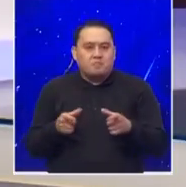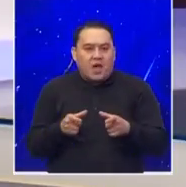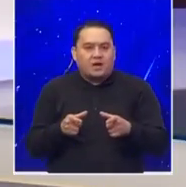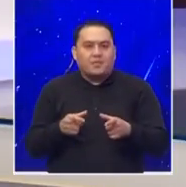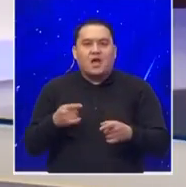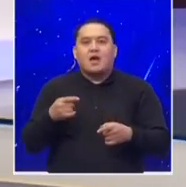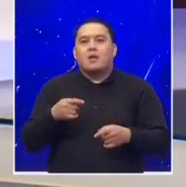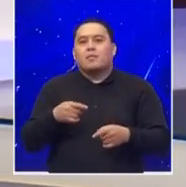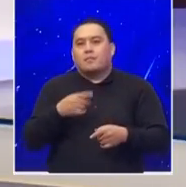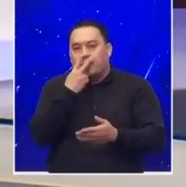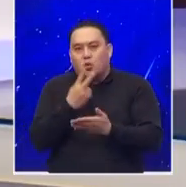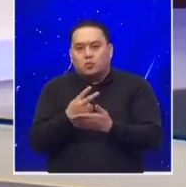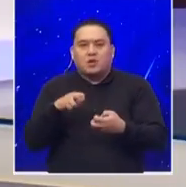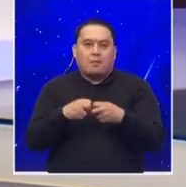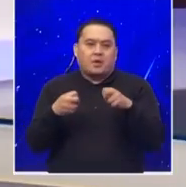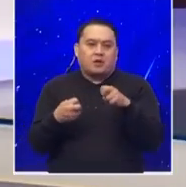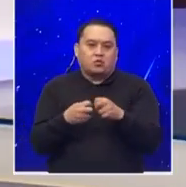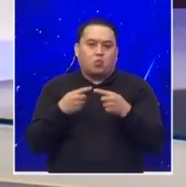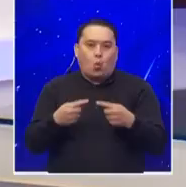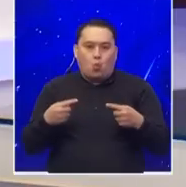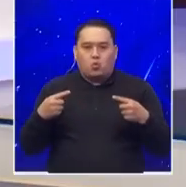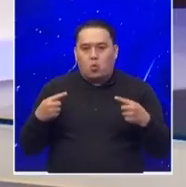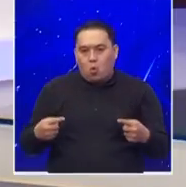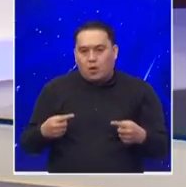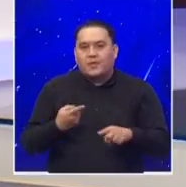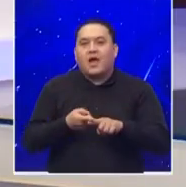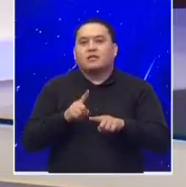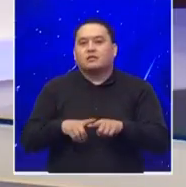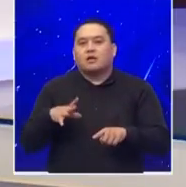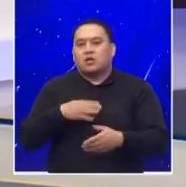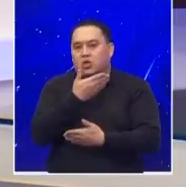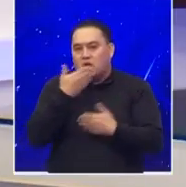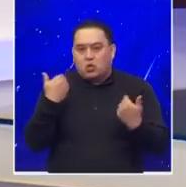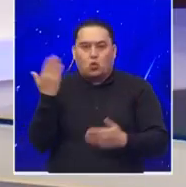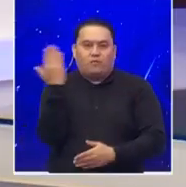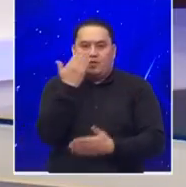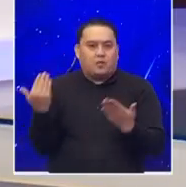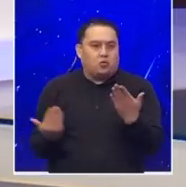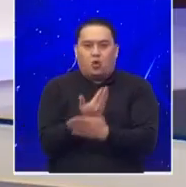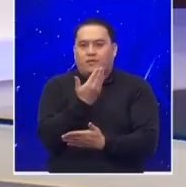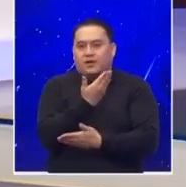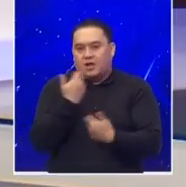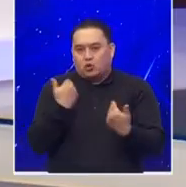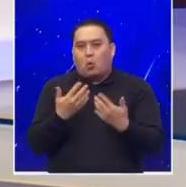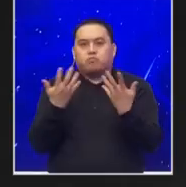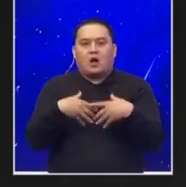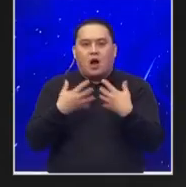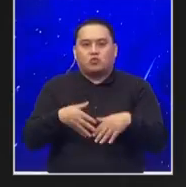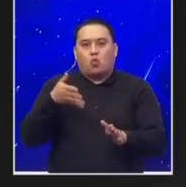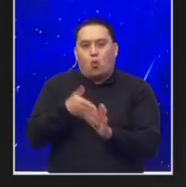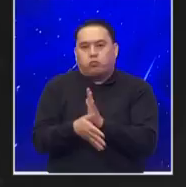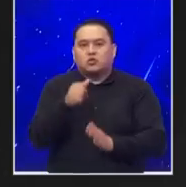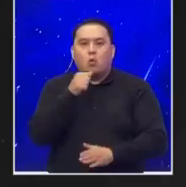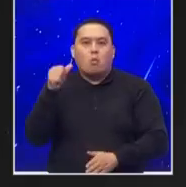мер, кинопрокатчики столкнулись теперь уже с другой проблемой – отсутствием новых фильмов. Подсчитывать убытки за